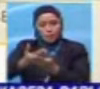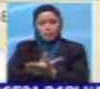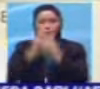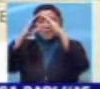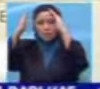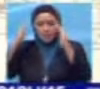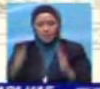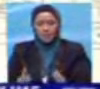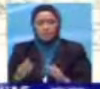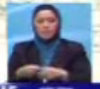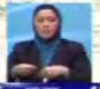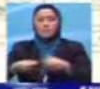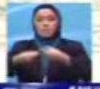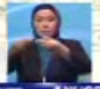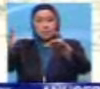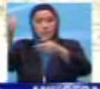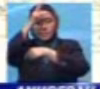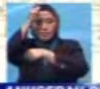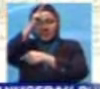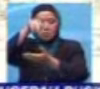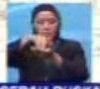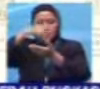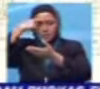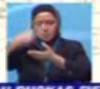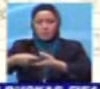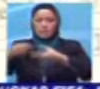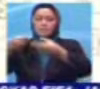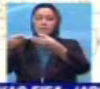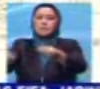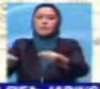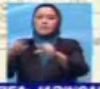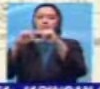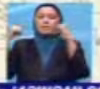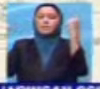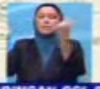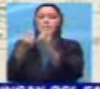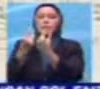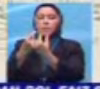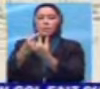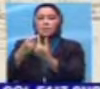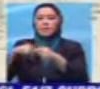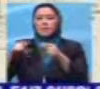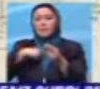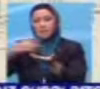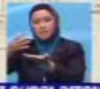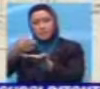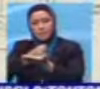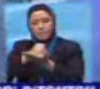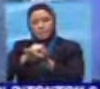kerajaan persekutuan untuk membantu kumpulan berpendapatan 40% terendah memiliki rumah.